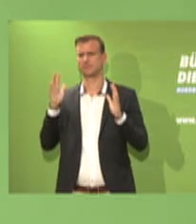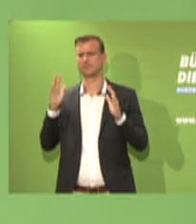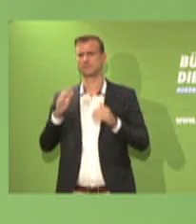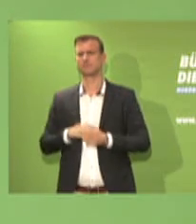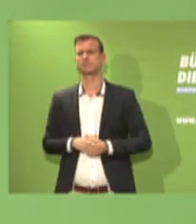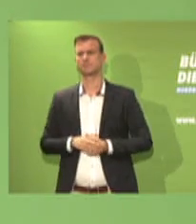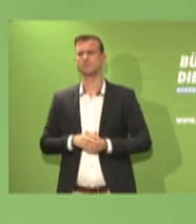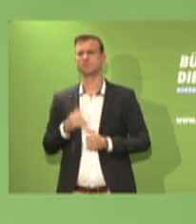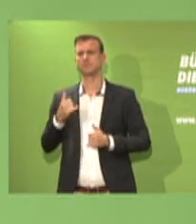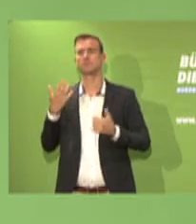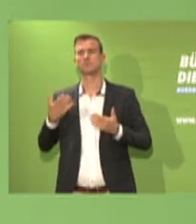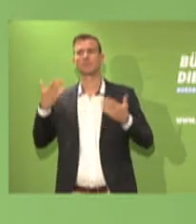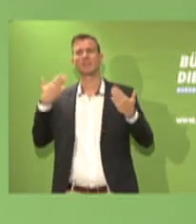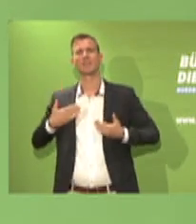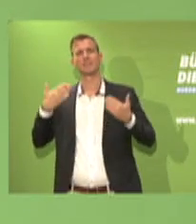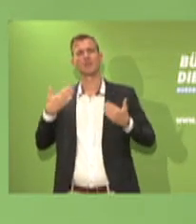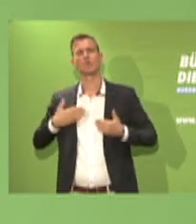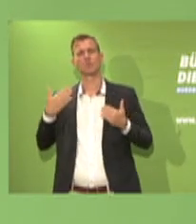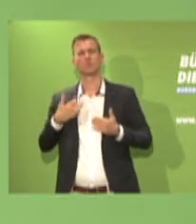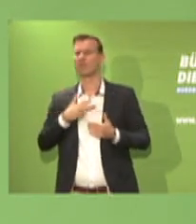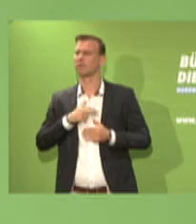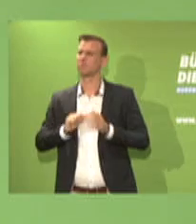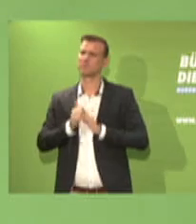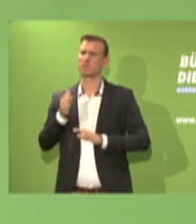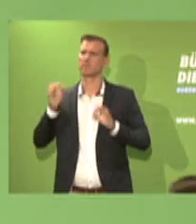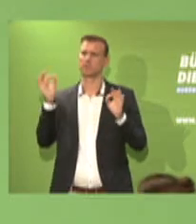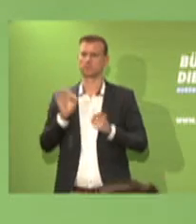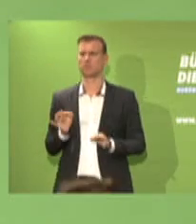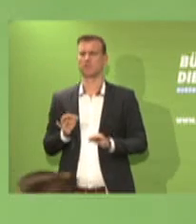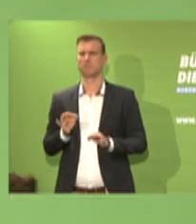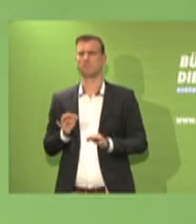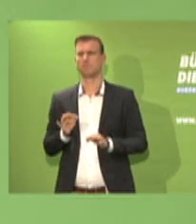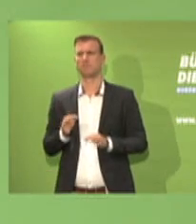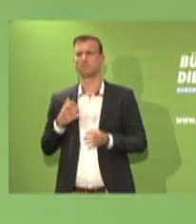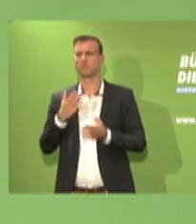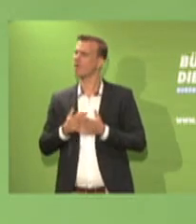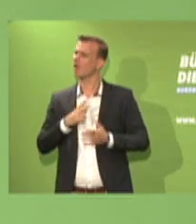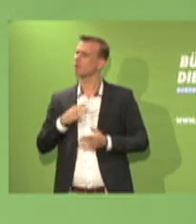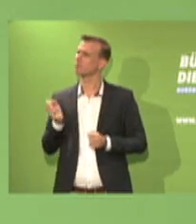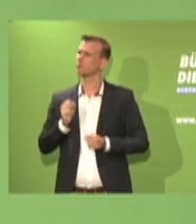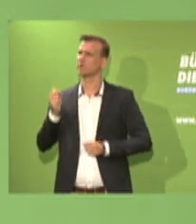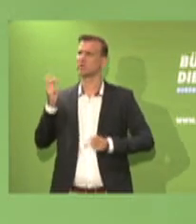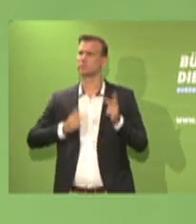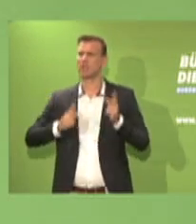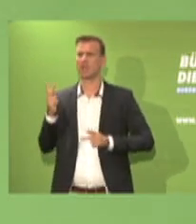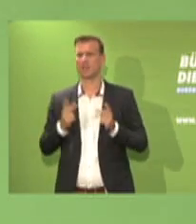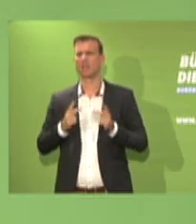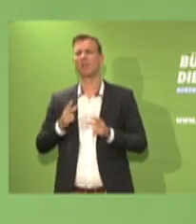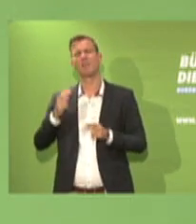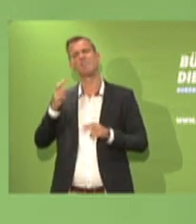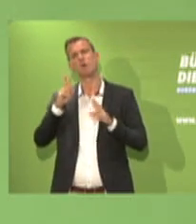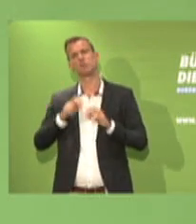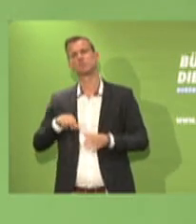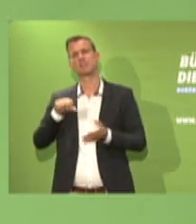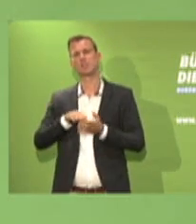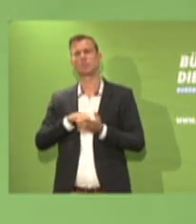Und was vor dem Hintergrund ganz besonders schlimm und wie ich finde schändlich eigentlich ist, ist, dass das Forschungszentrum Jülich in